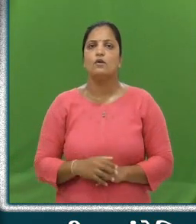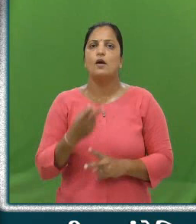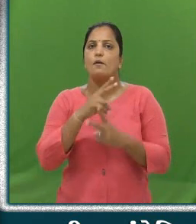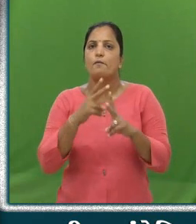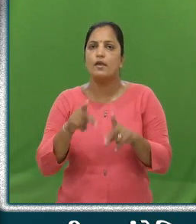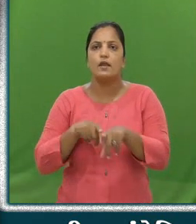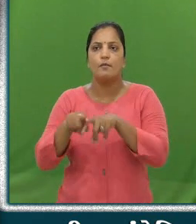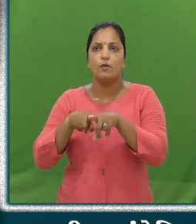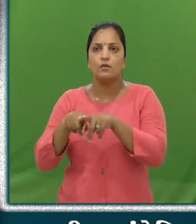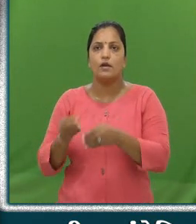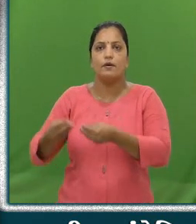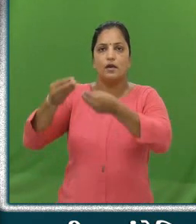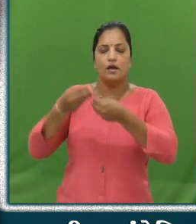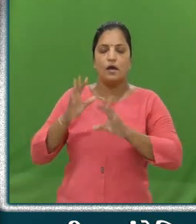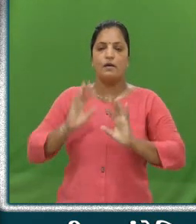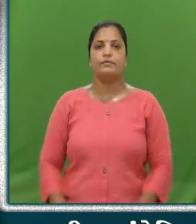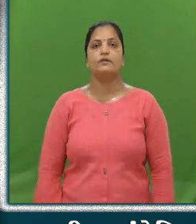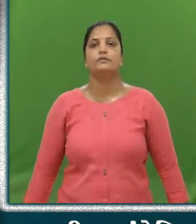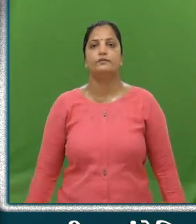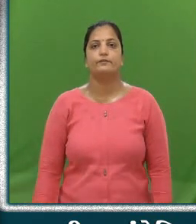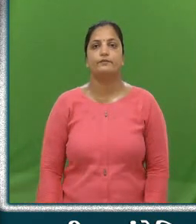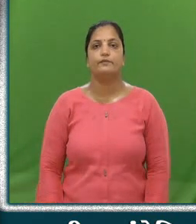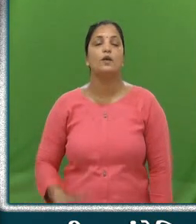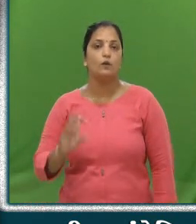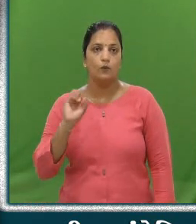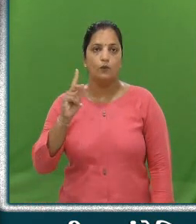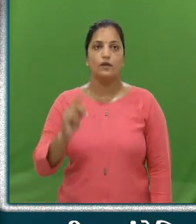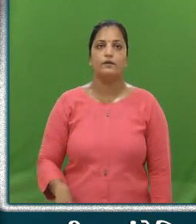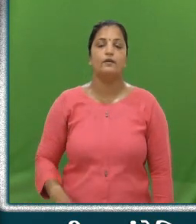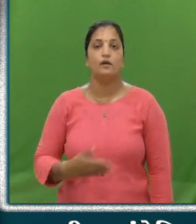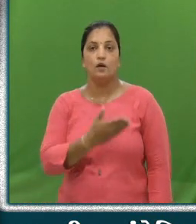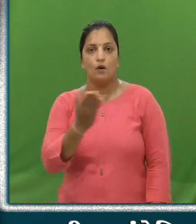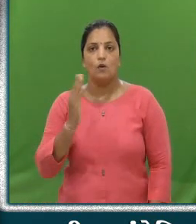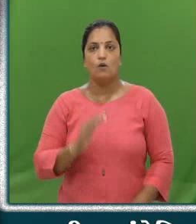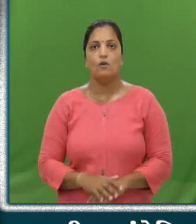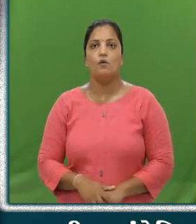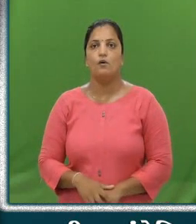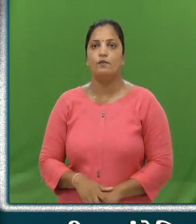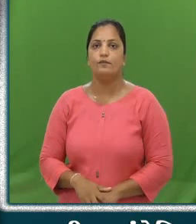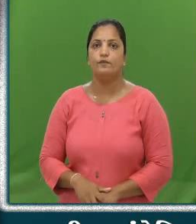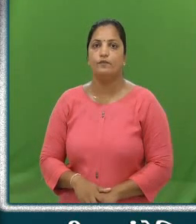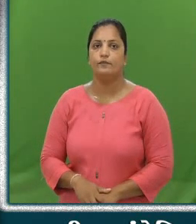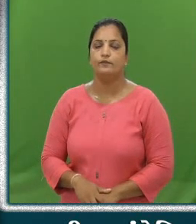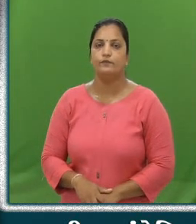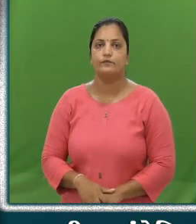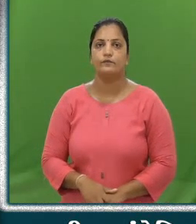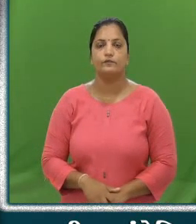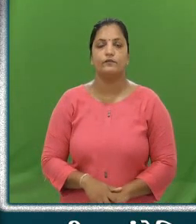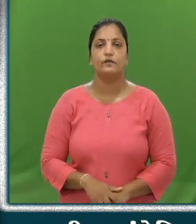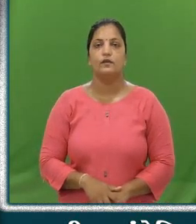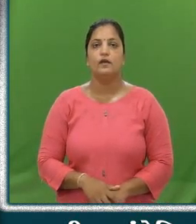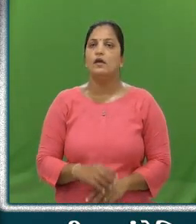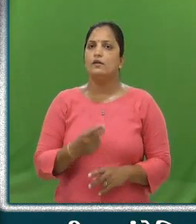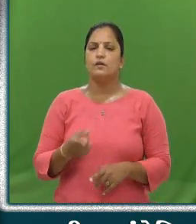ભિન્ન ભિન્ન ઉદાહરણો તમારે મને જણાવવાના છે બરોબર. એટલે તમારે જે કહેવામાં આવે કે આ રીતે ભિન્ન ભિન્ન